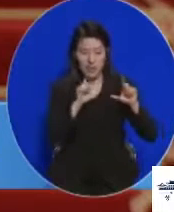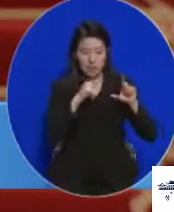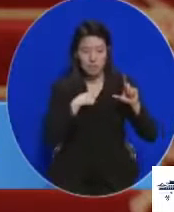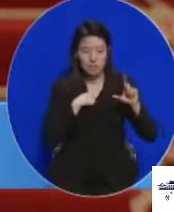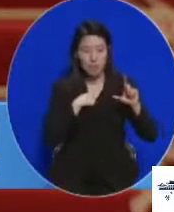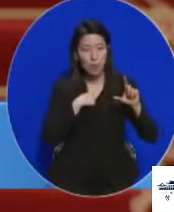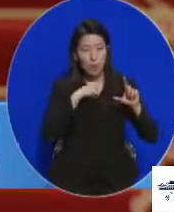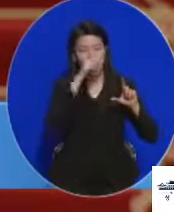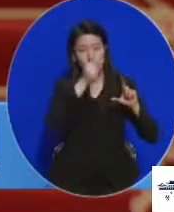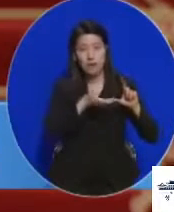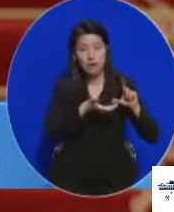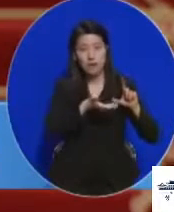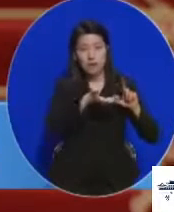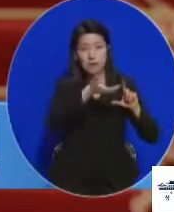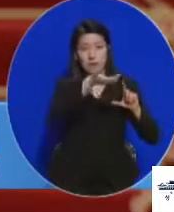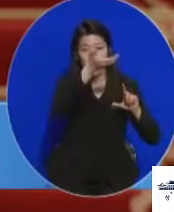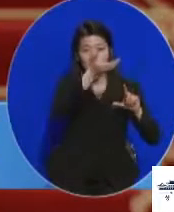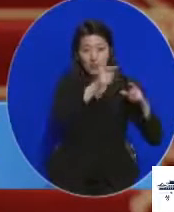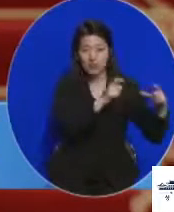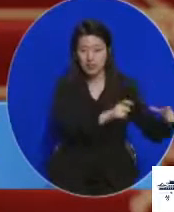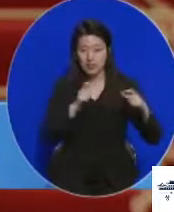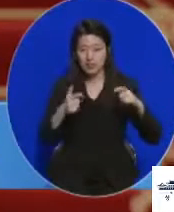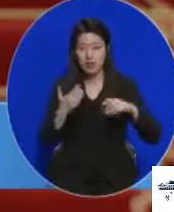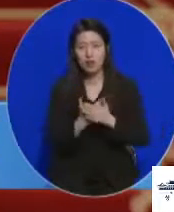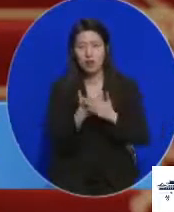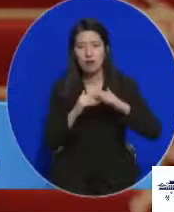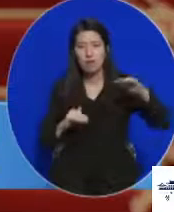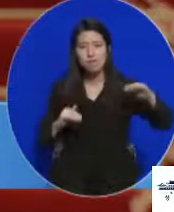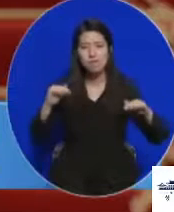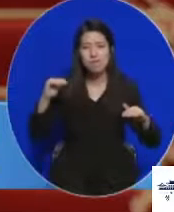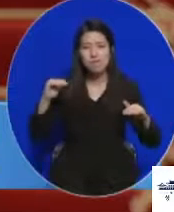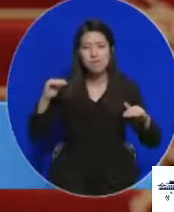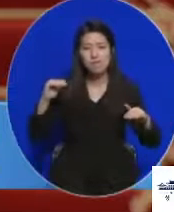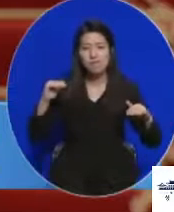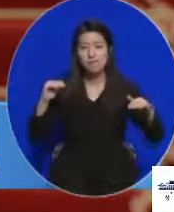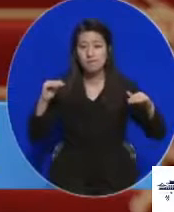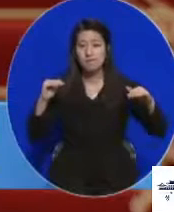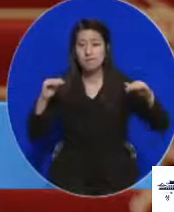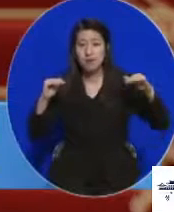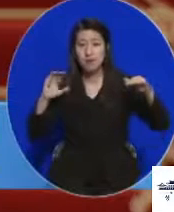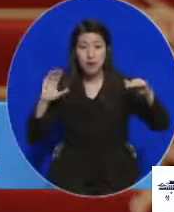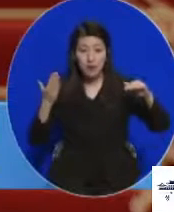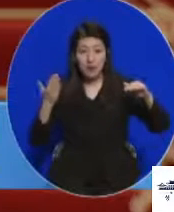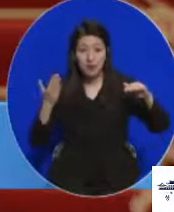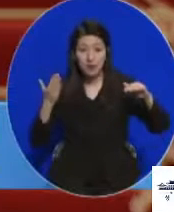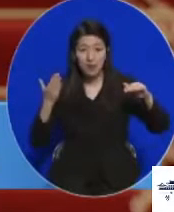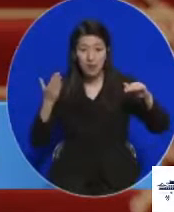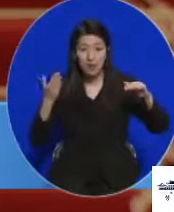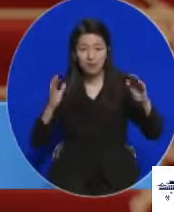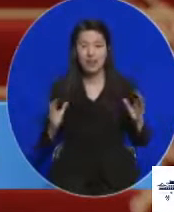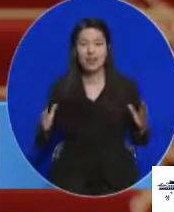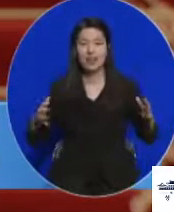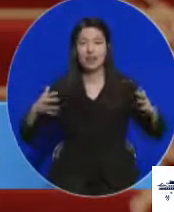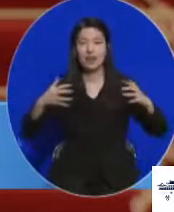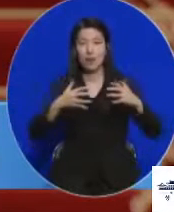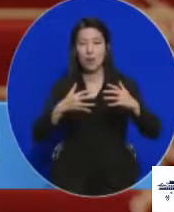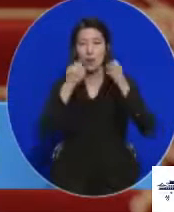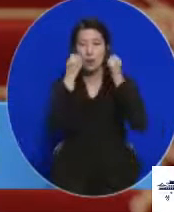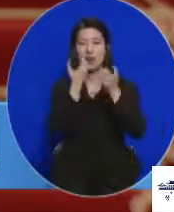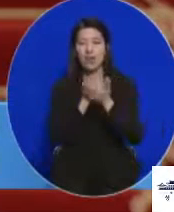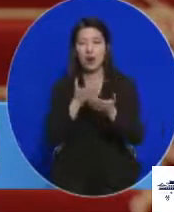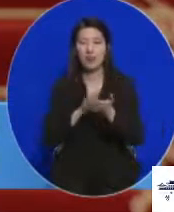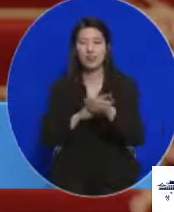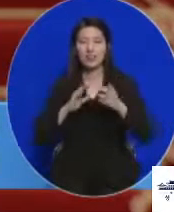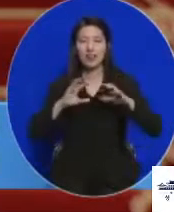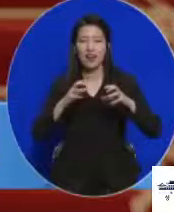될까 신 유지를 낸다면 우리가 꿈꾸듯 혁신적 포용 국가의 성큼 다가 쓸